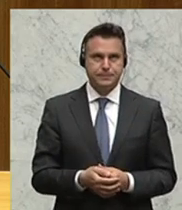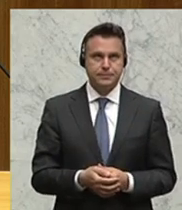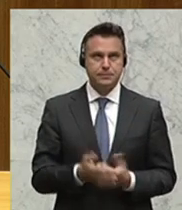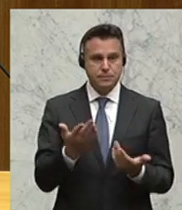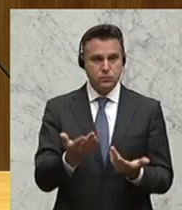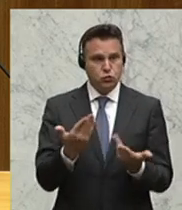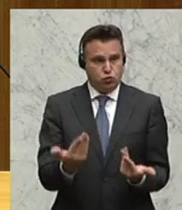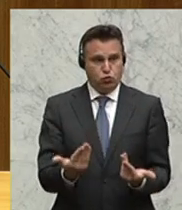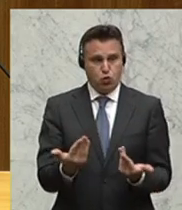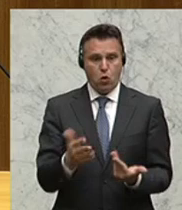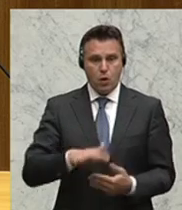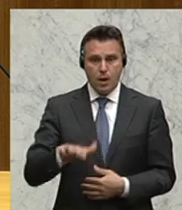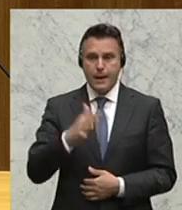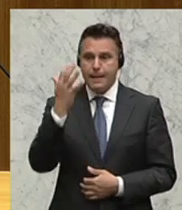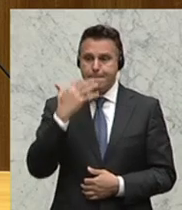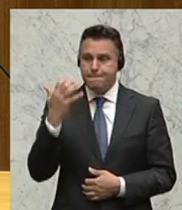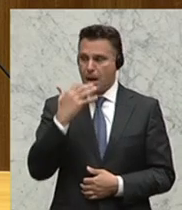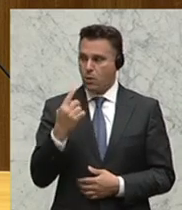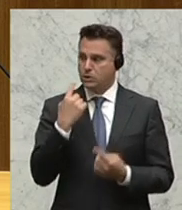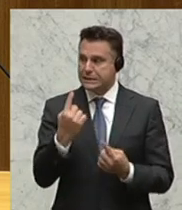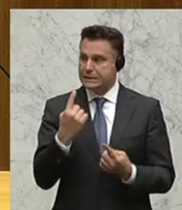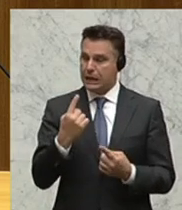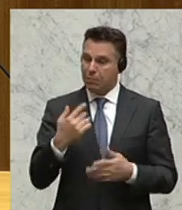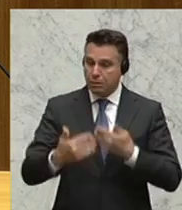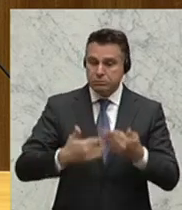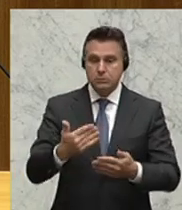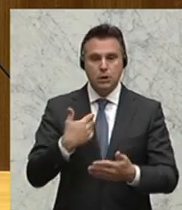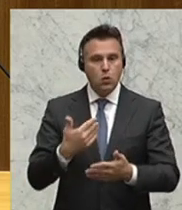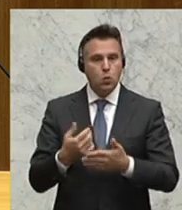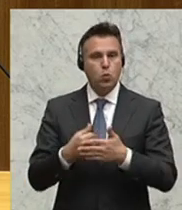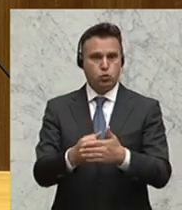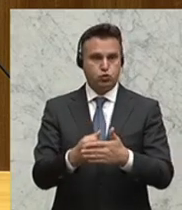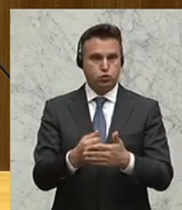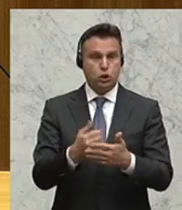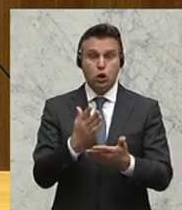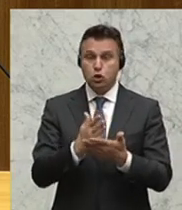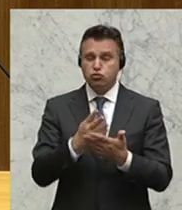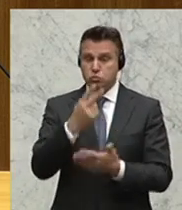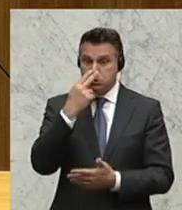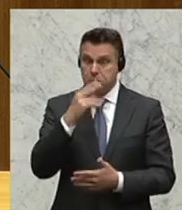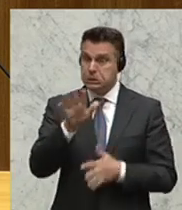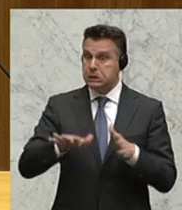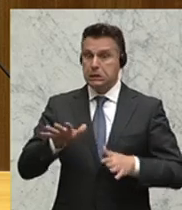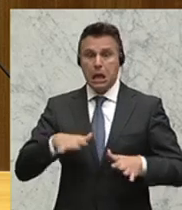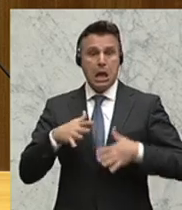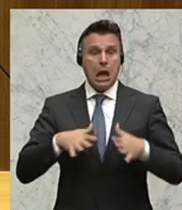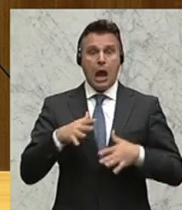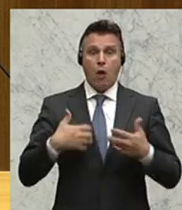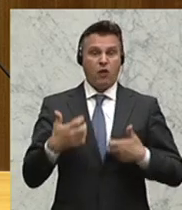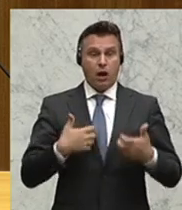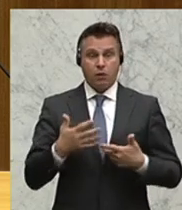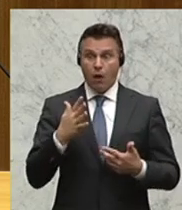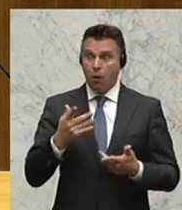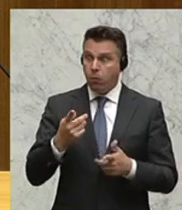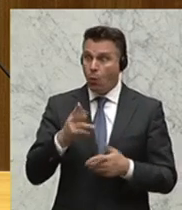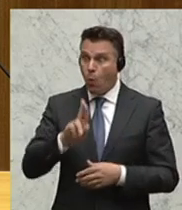dieses Geschäftsmodell, das dort die Bauern entwickelt haben, unterstützt. Denn es ist eine große Unruhe entstanden in der Region, dass sozusagen der Uhudler